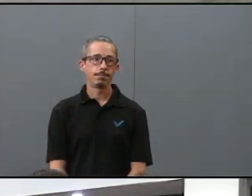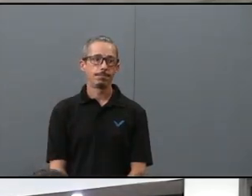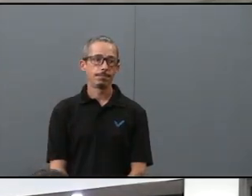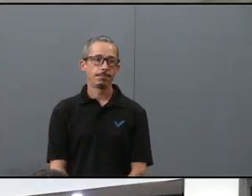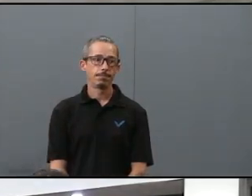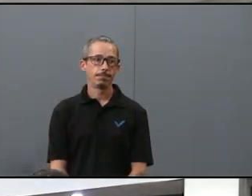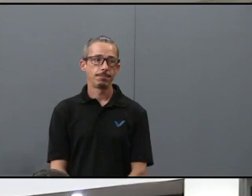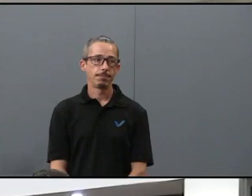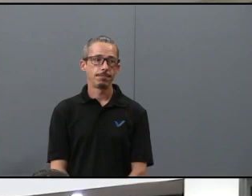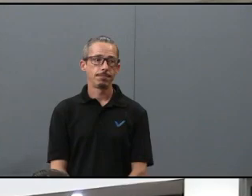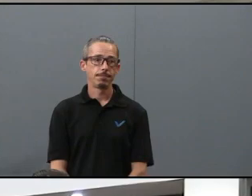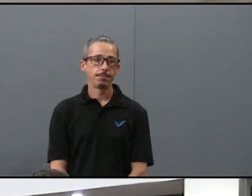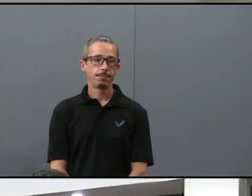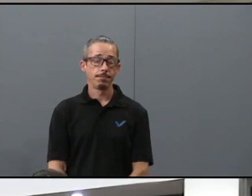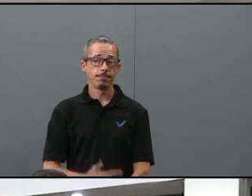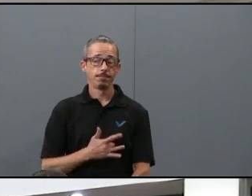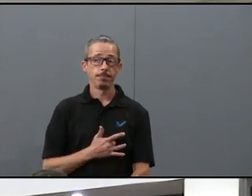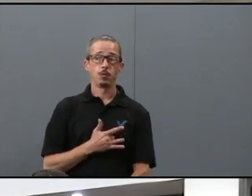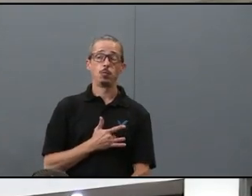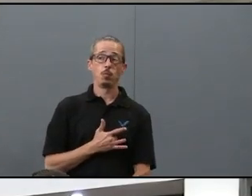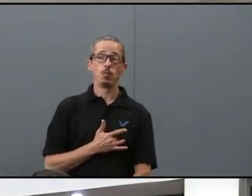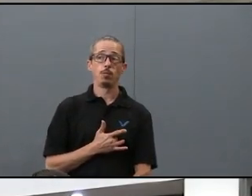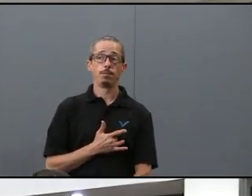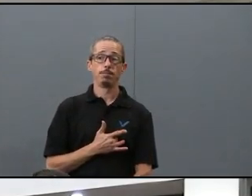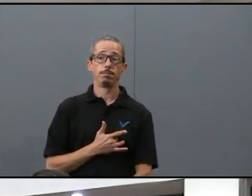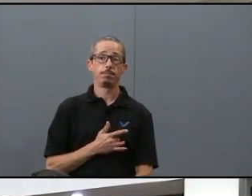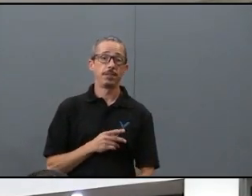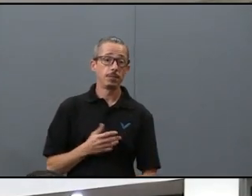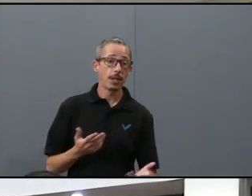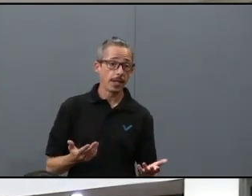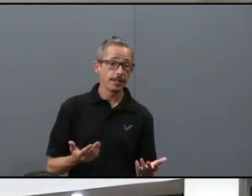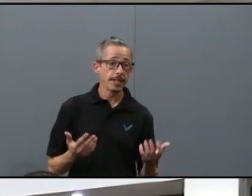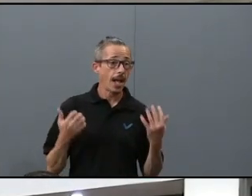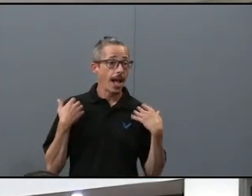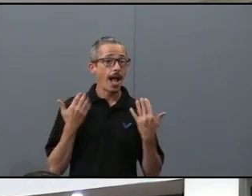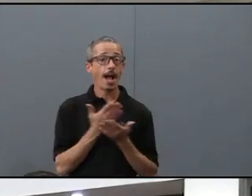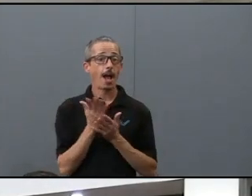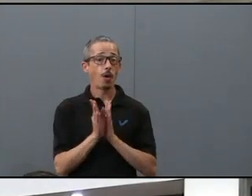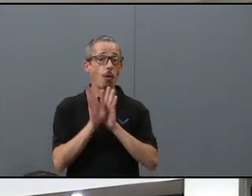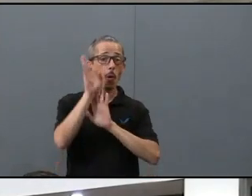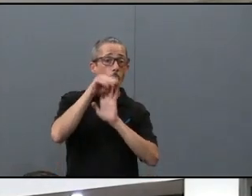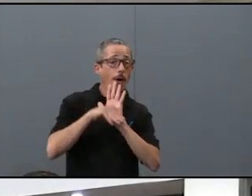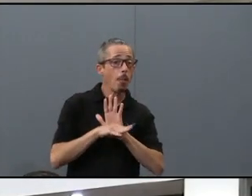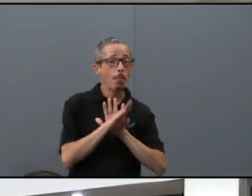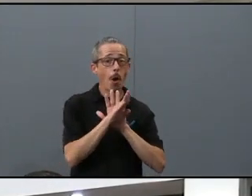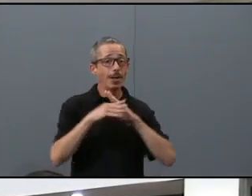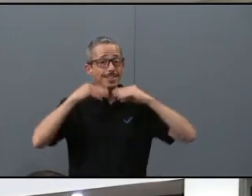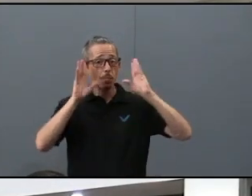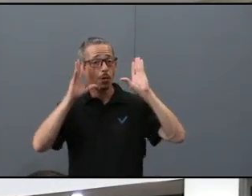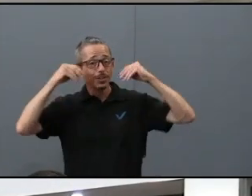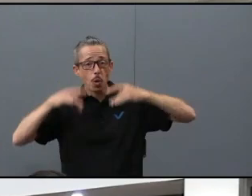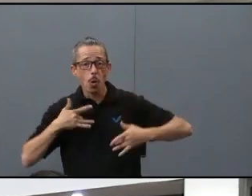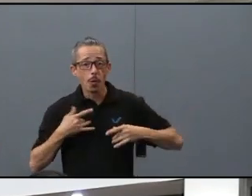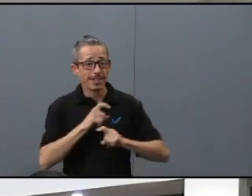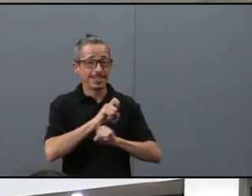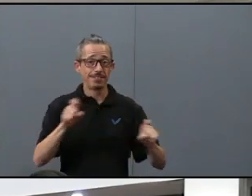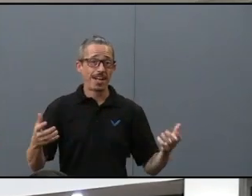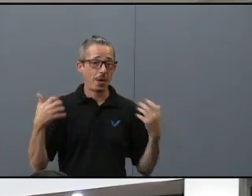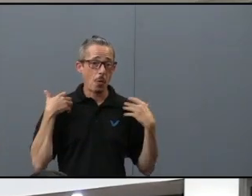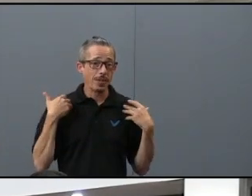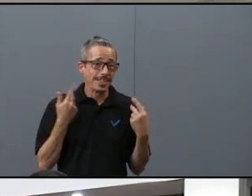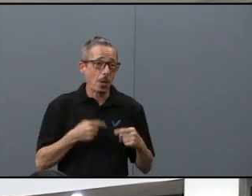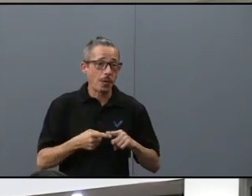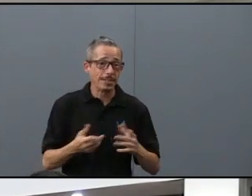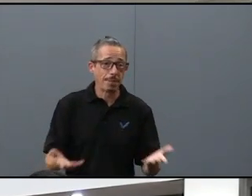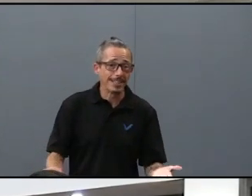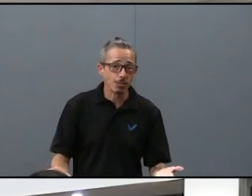c'est c'est émouvant merci beaucoup une séance du Conseil CDO et c'est des grands moments comme ça euh merci